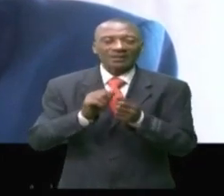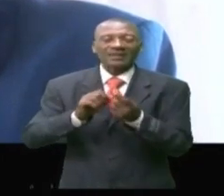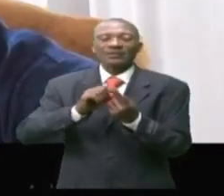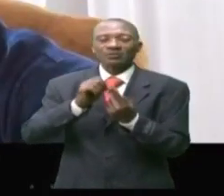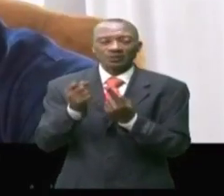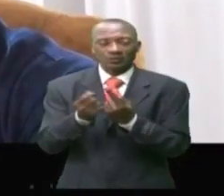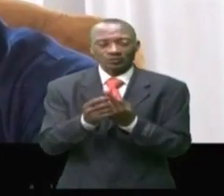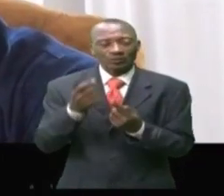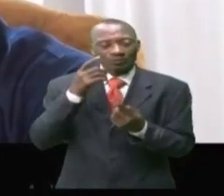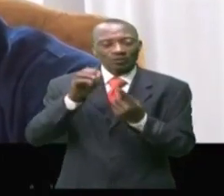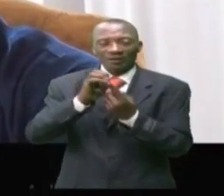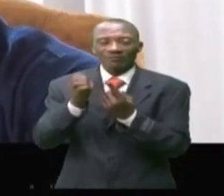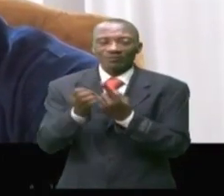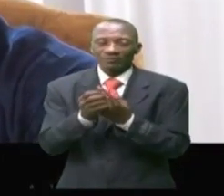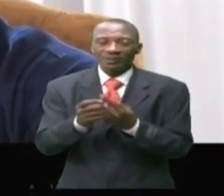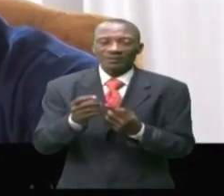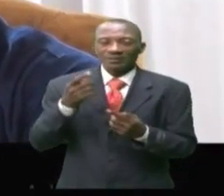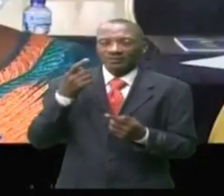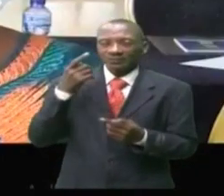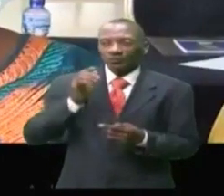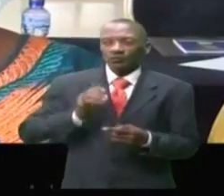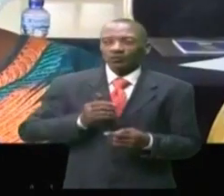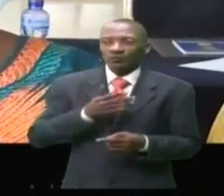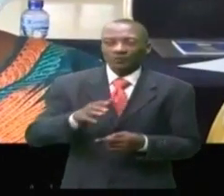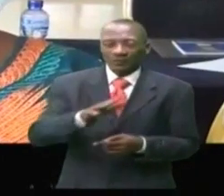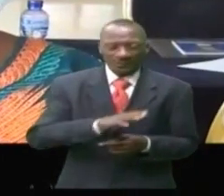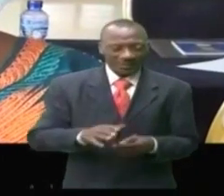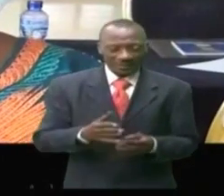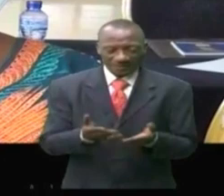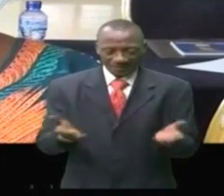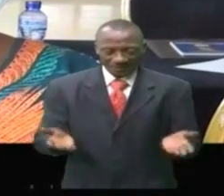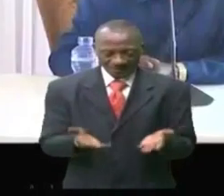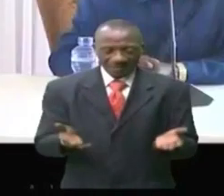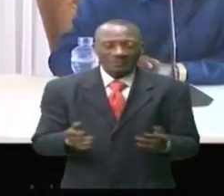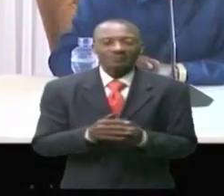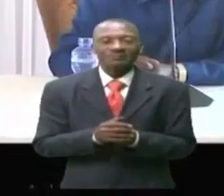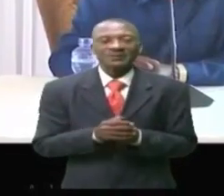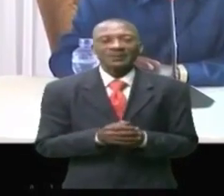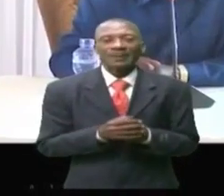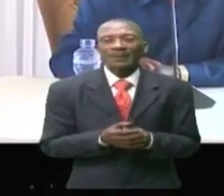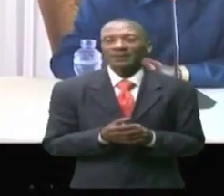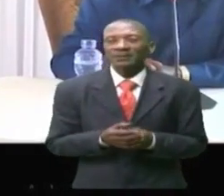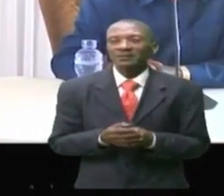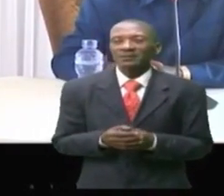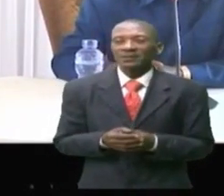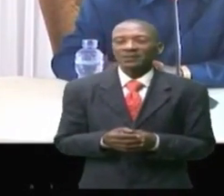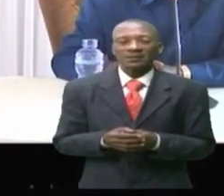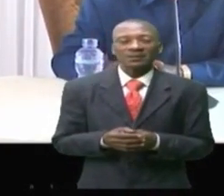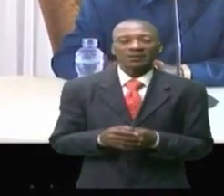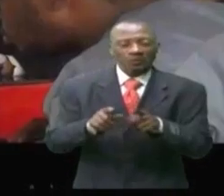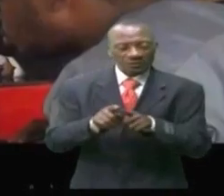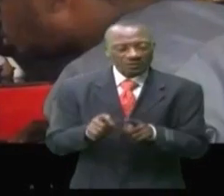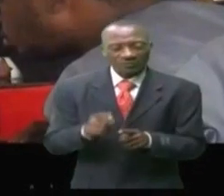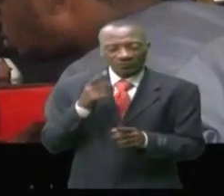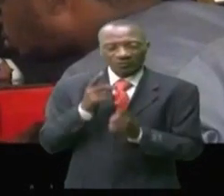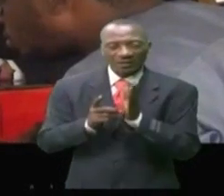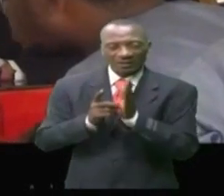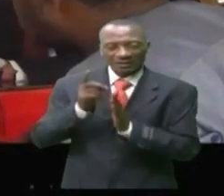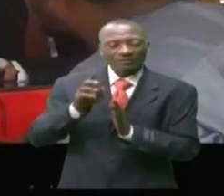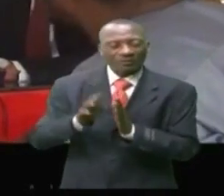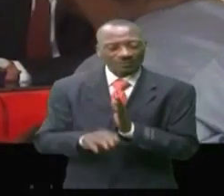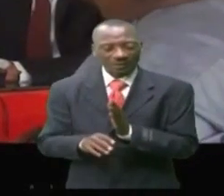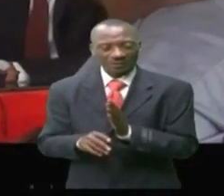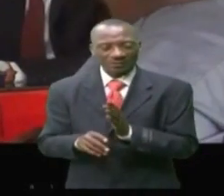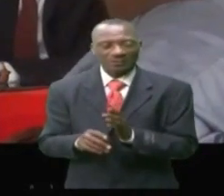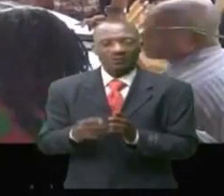toxicomanies et les substances toxiques en collaboration avec l'organisation non gouvernementale Development Gateway. Ces derniers ont